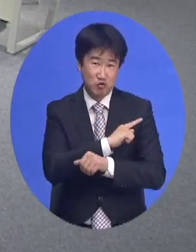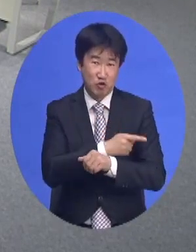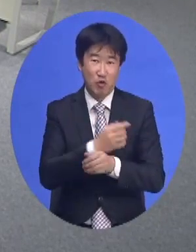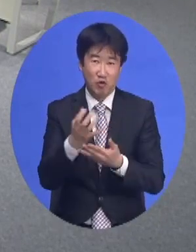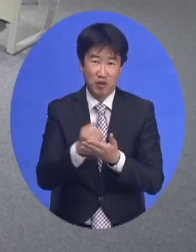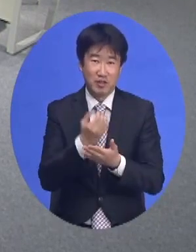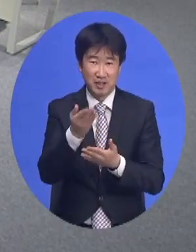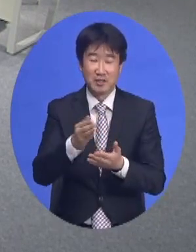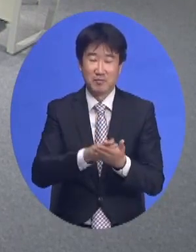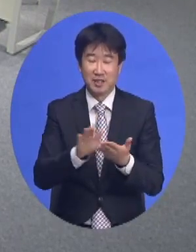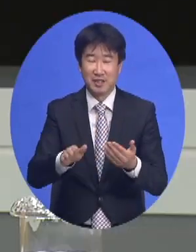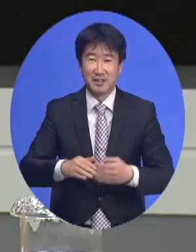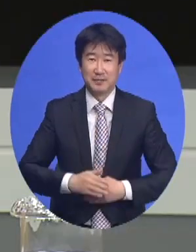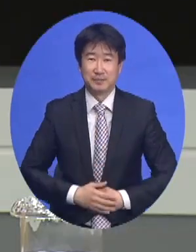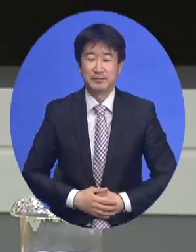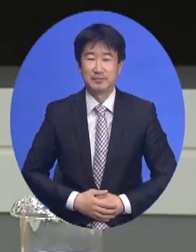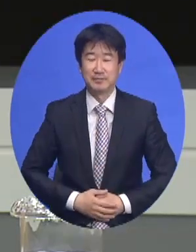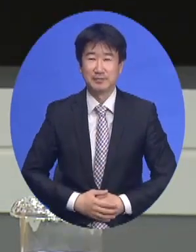드리겠습니다. 시작하시죠.